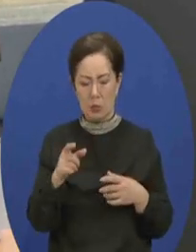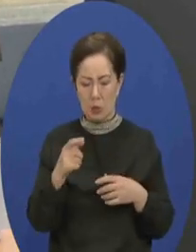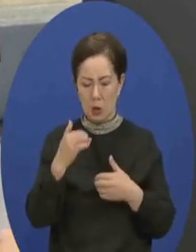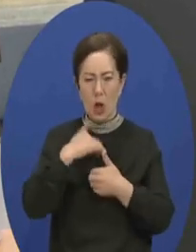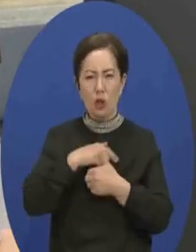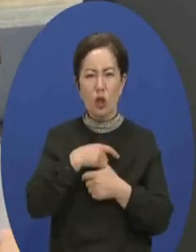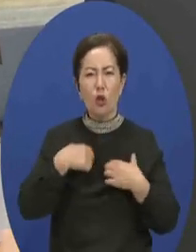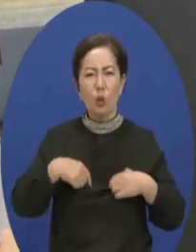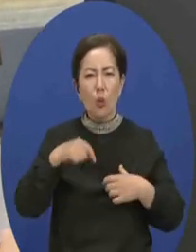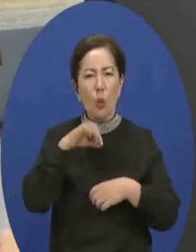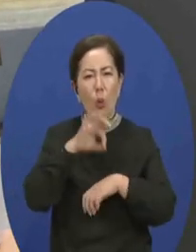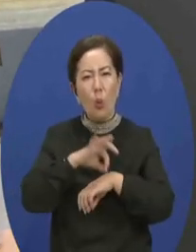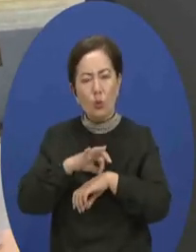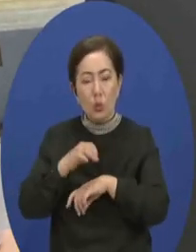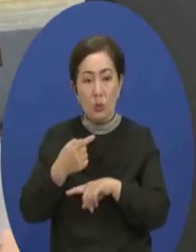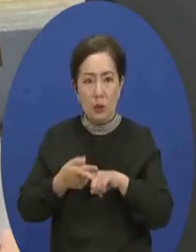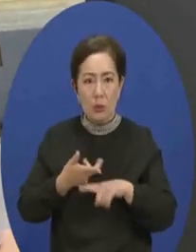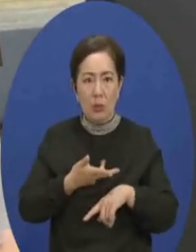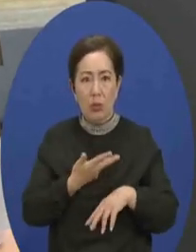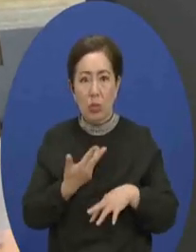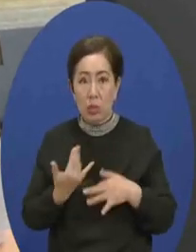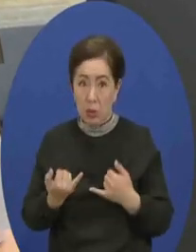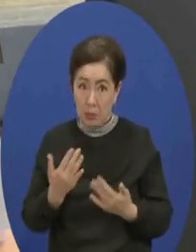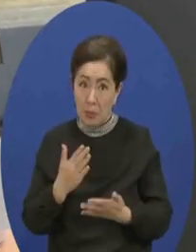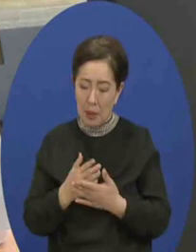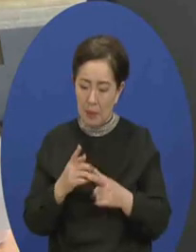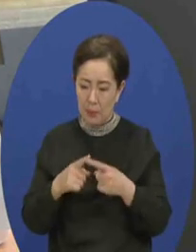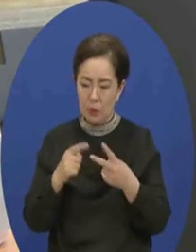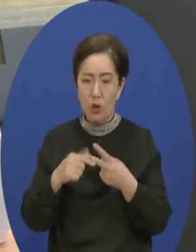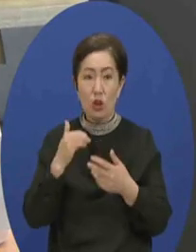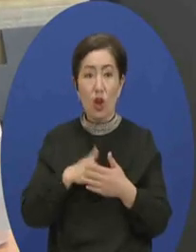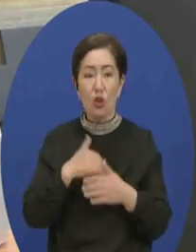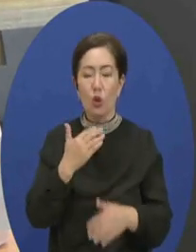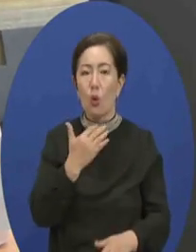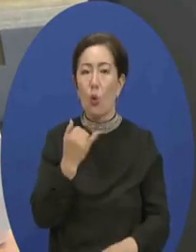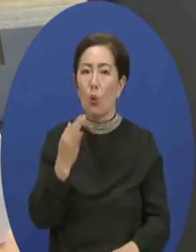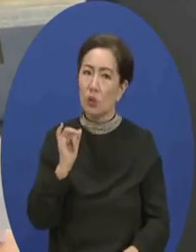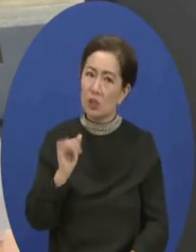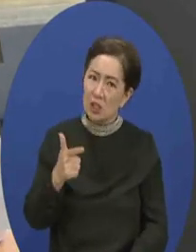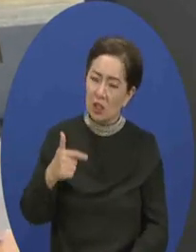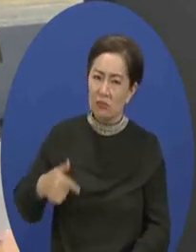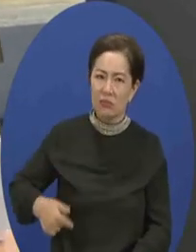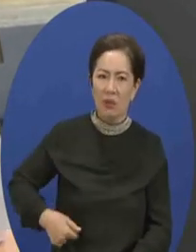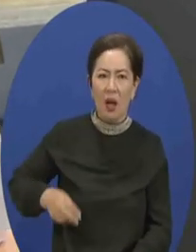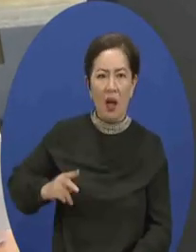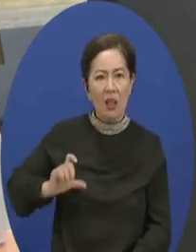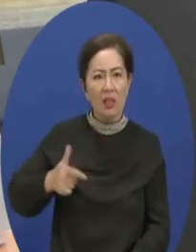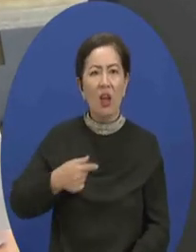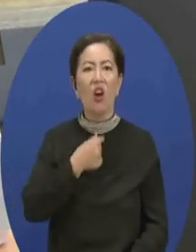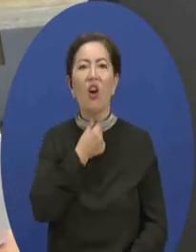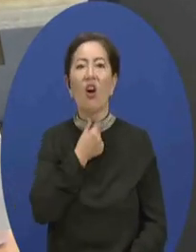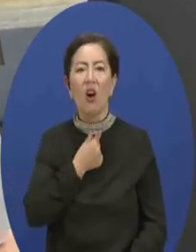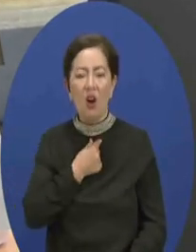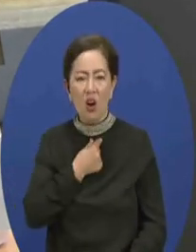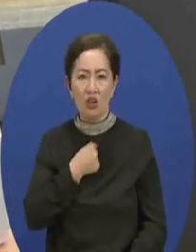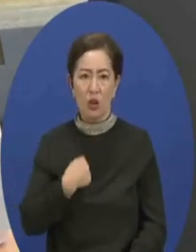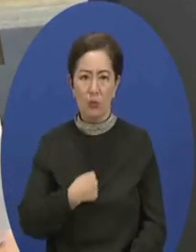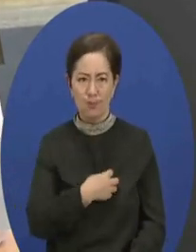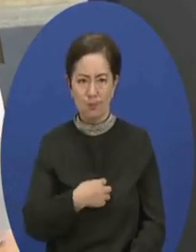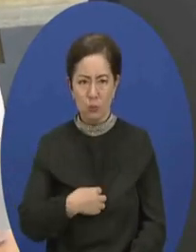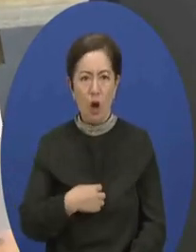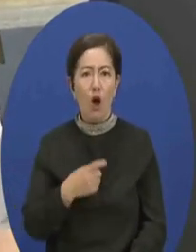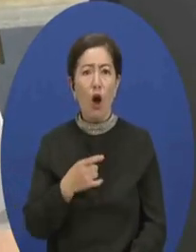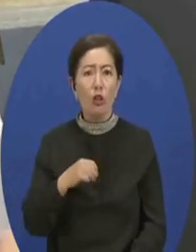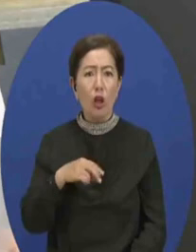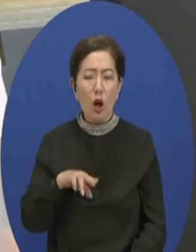сэдрэх шалтгаан болж идэв. За мөн уушг гэлтгүү дан элэг одоо улаан хоолоо ходоод тий уушгины хорт